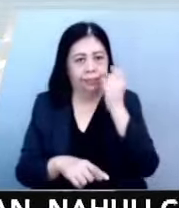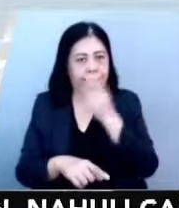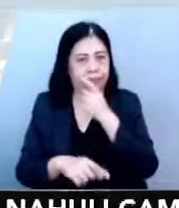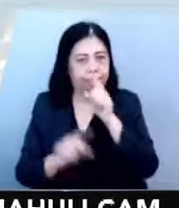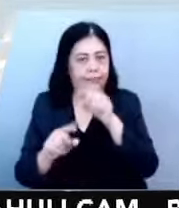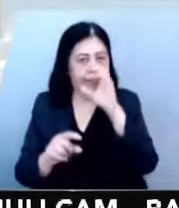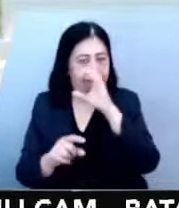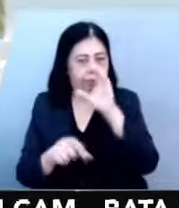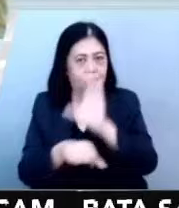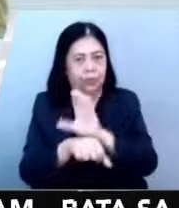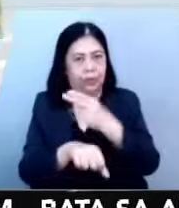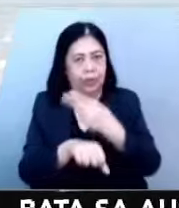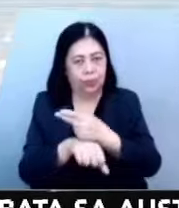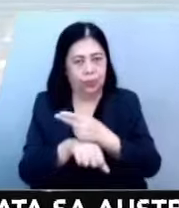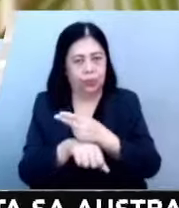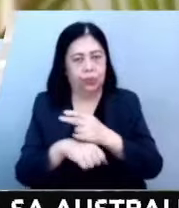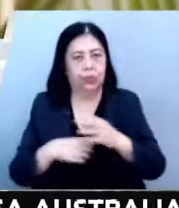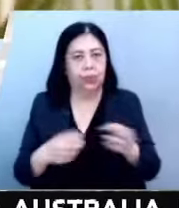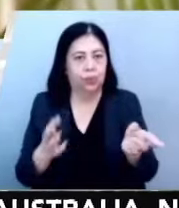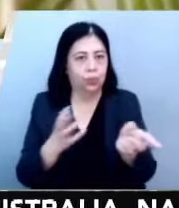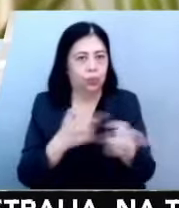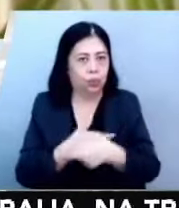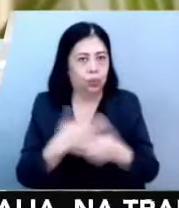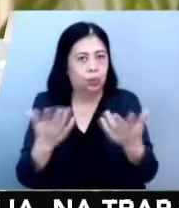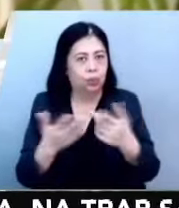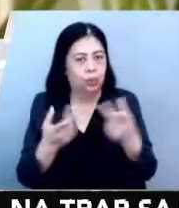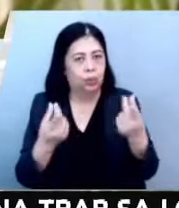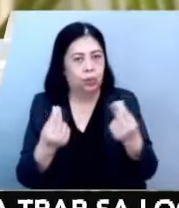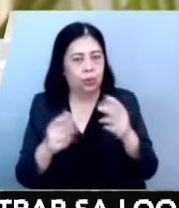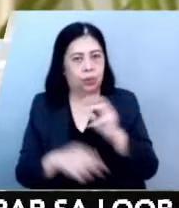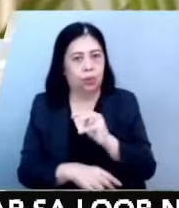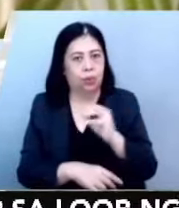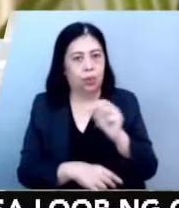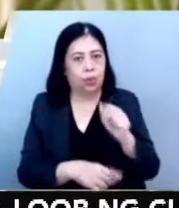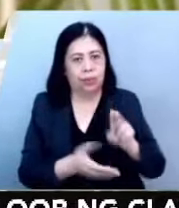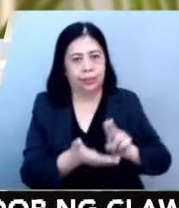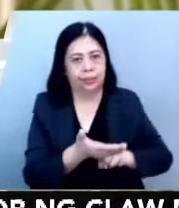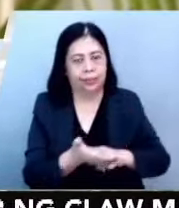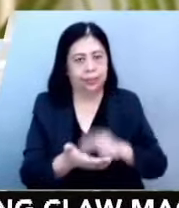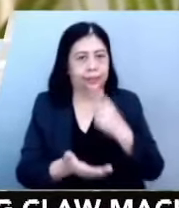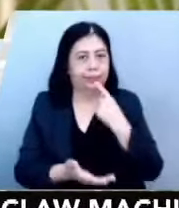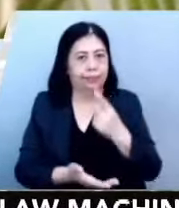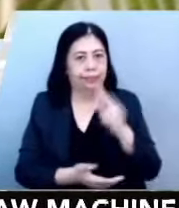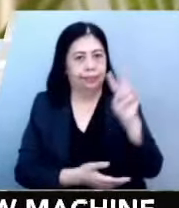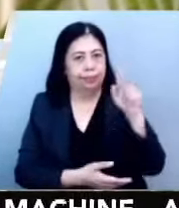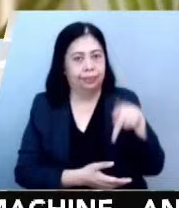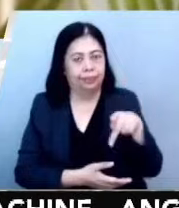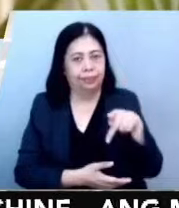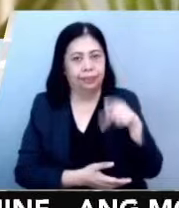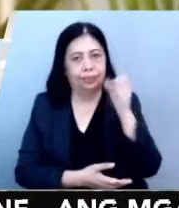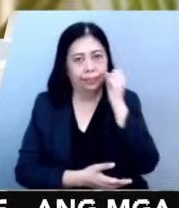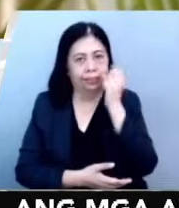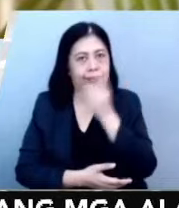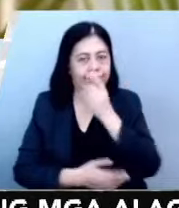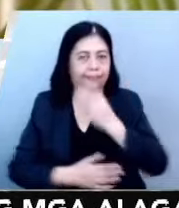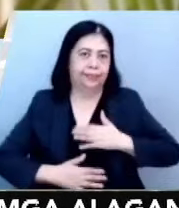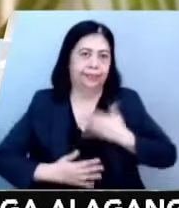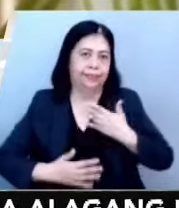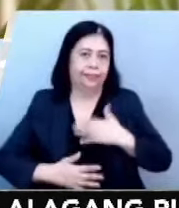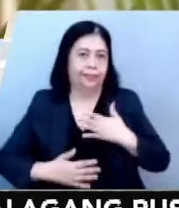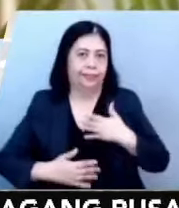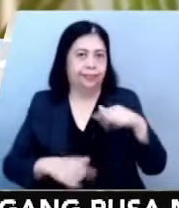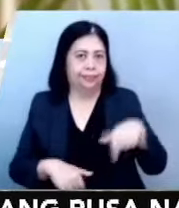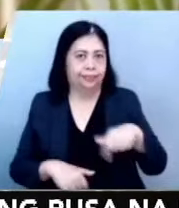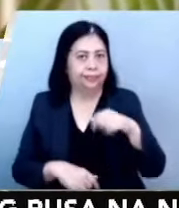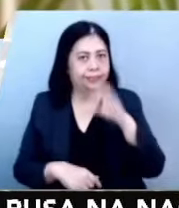Function Room kung saan isinagawa ang MOA signing. Ayon kay VP Duterte, masaya siya na sa Queen City of the South